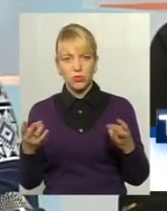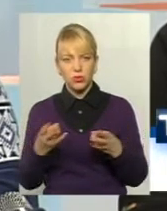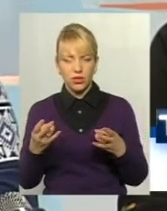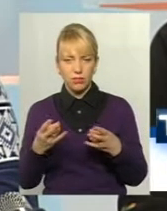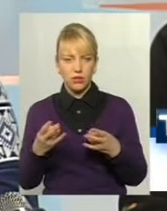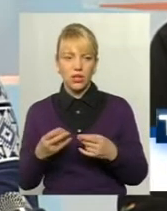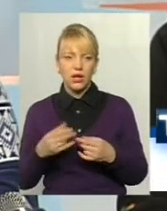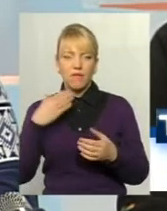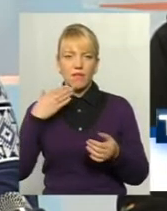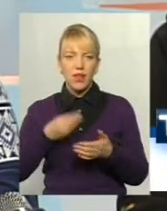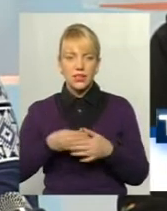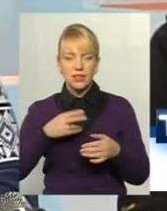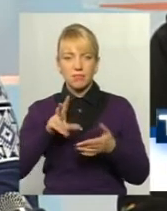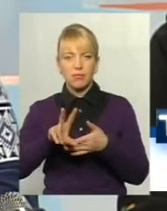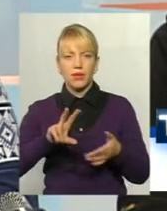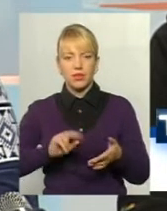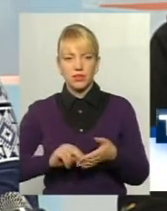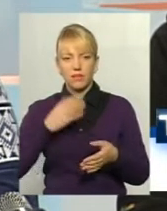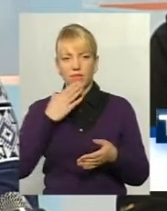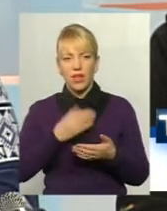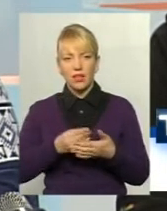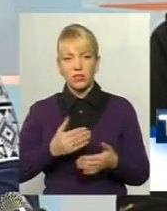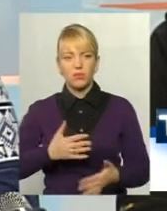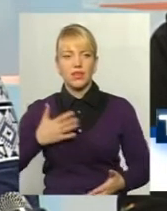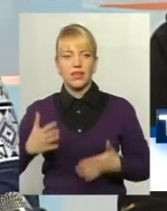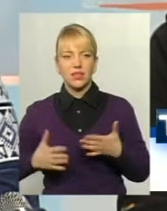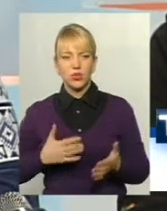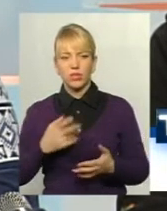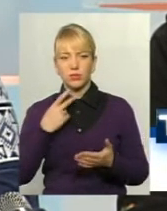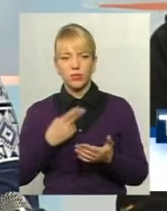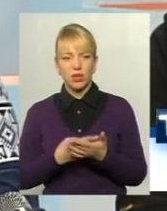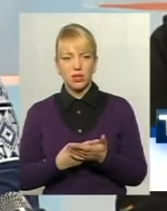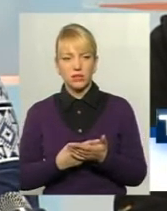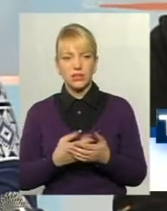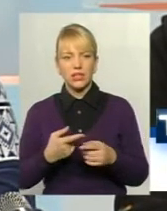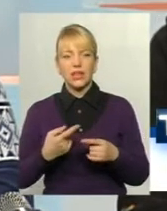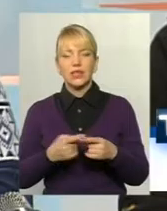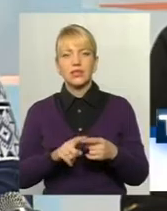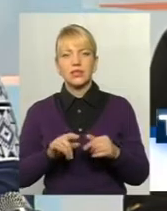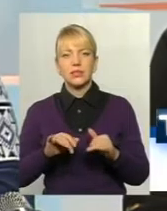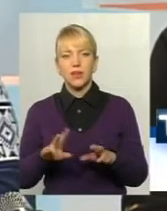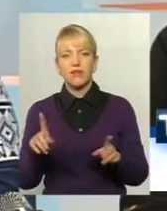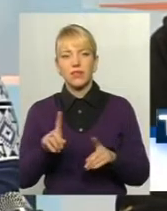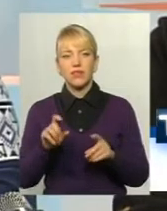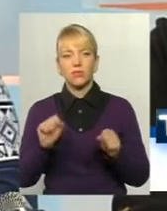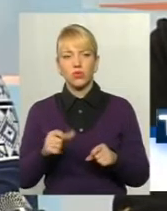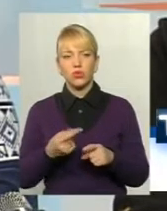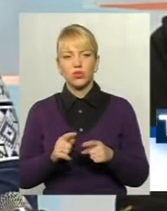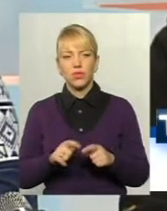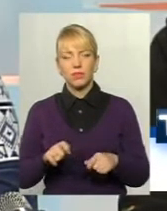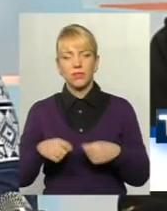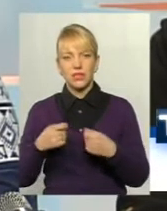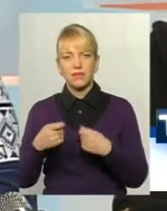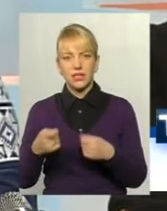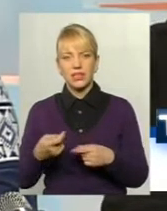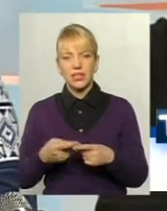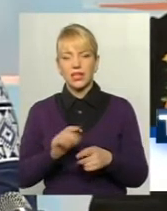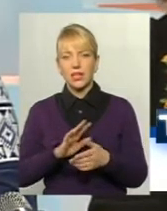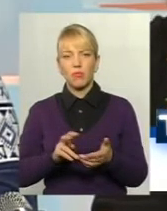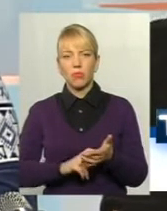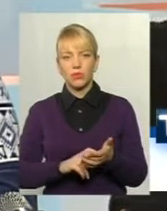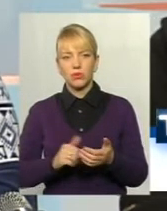за все, власним прикладом, власним ентузіазмом показувати ті справи, які можуть до них привести. І ми не